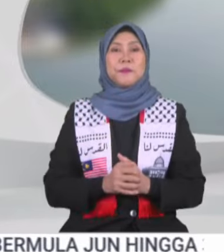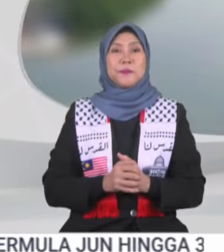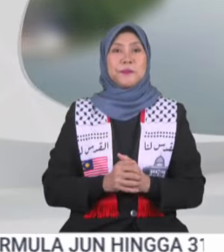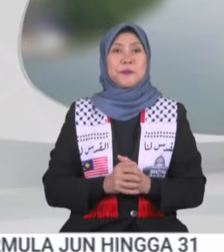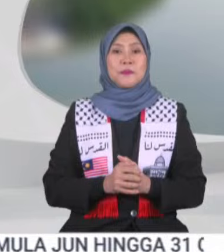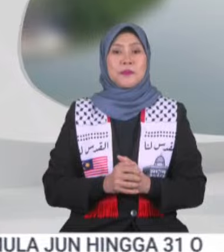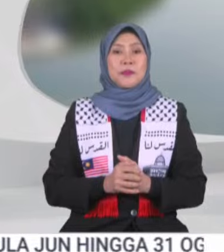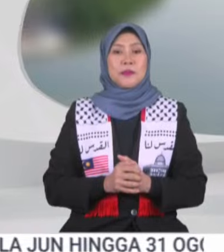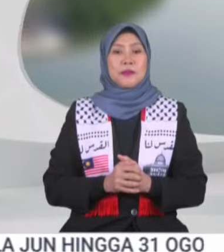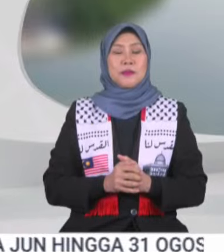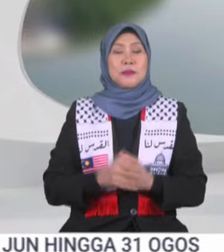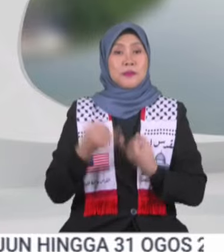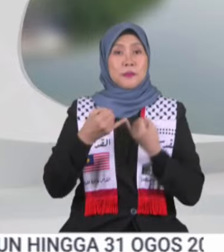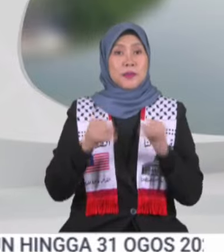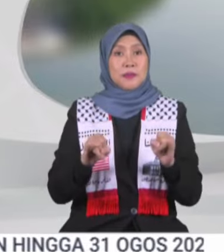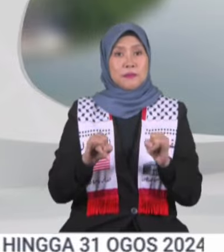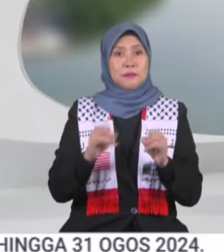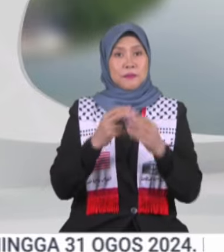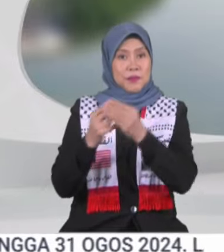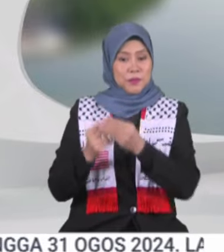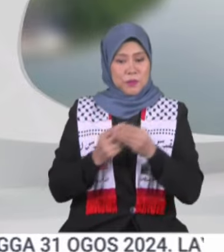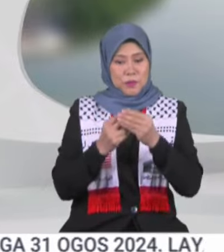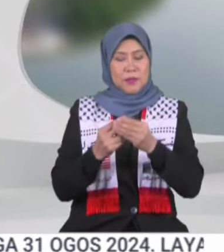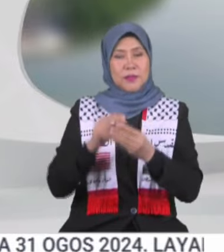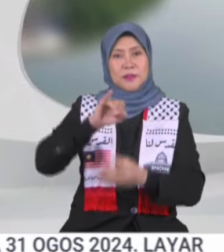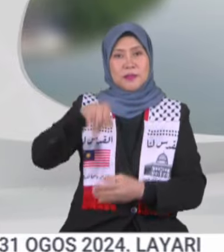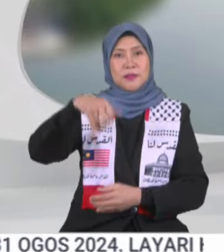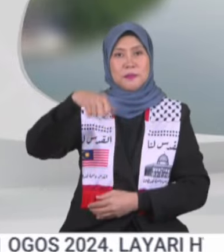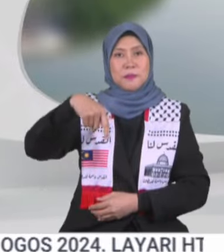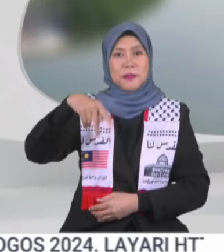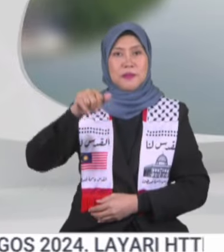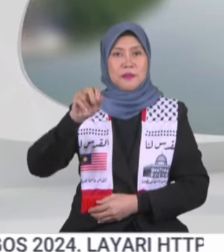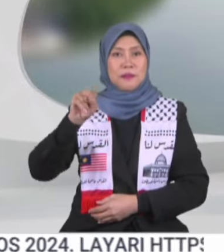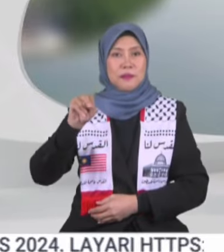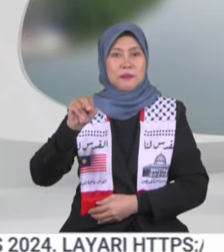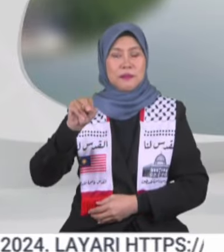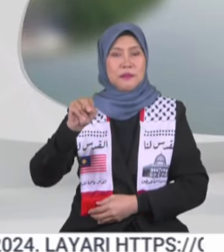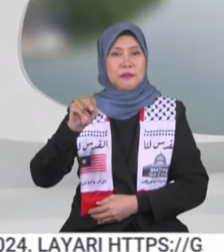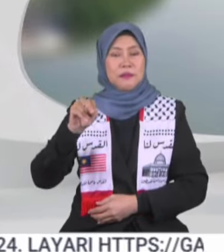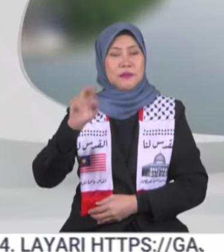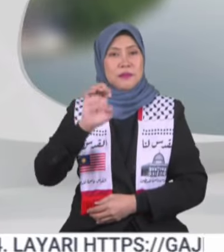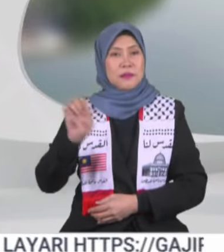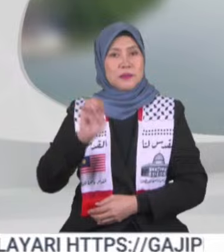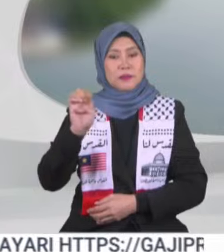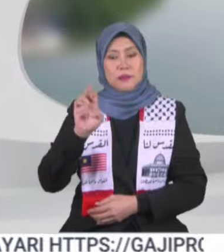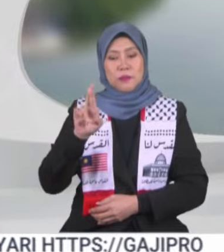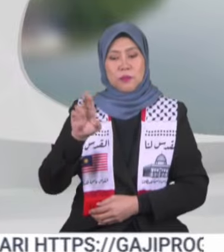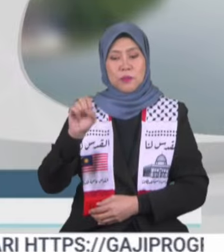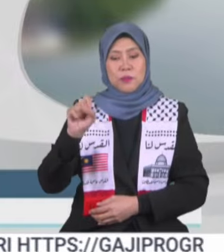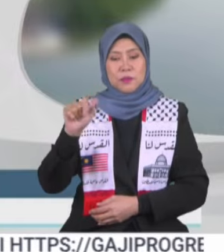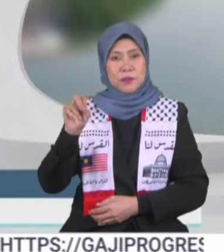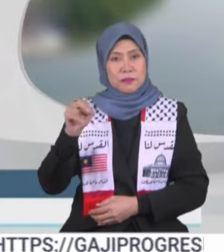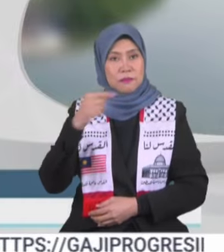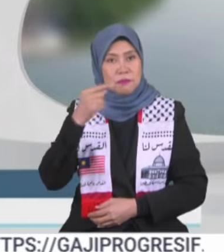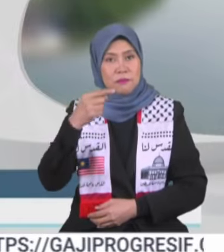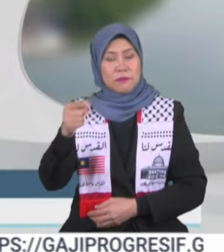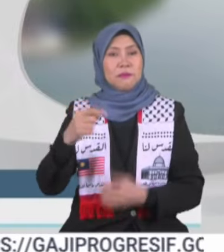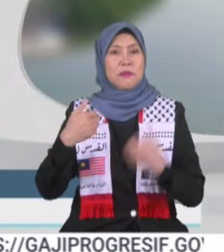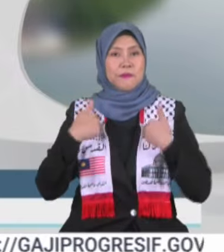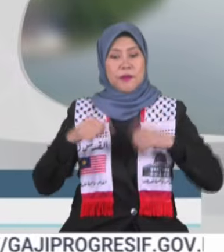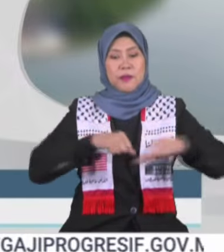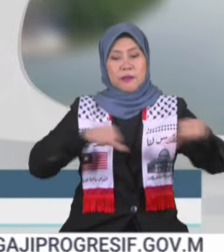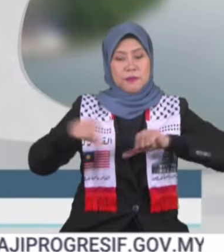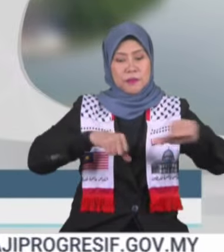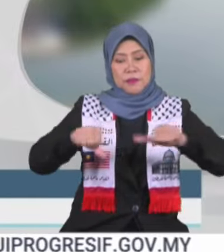jabatan perpaduan negara dan integrasi nasional JP pnin Datuk c roslan c Daud berkata pelbagai pengisian